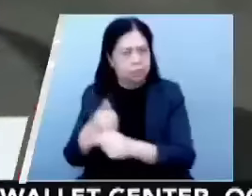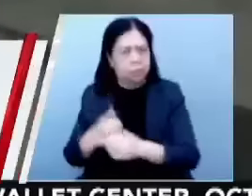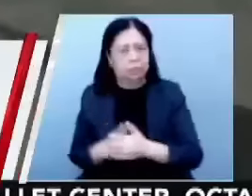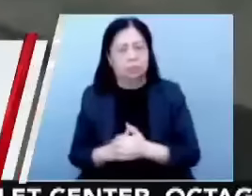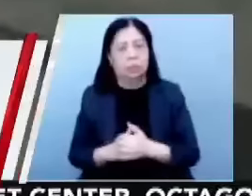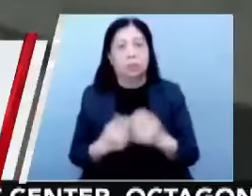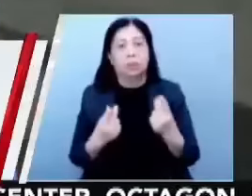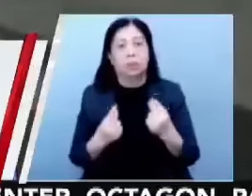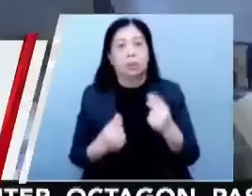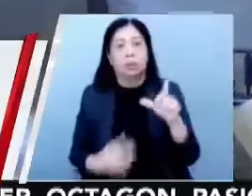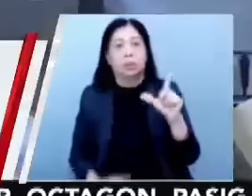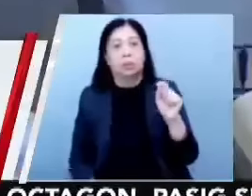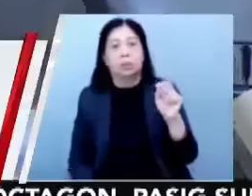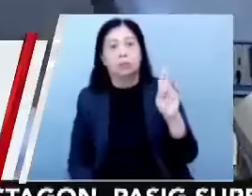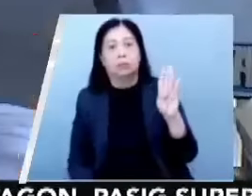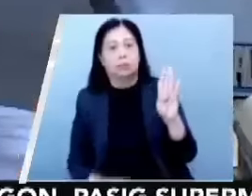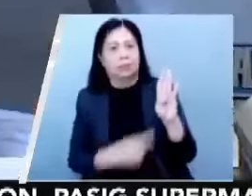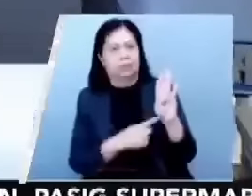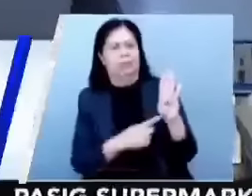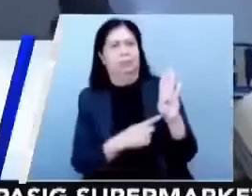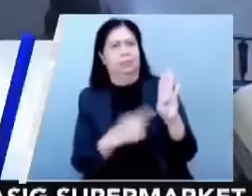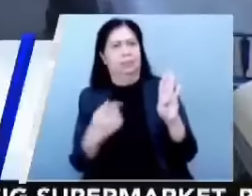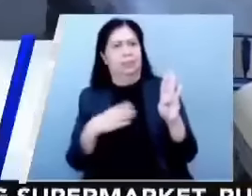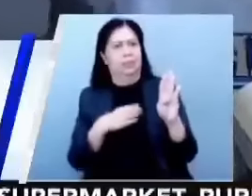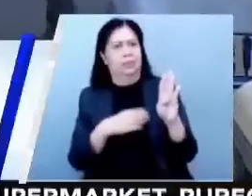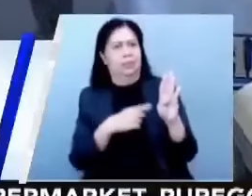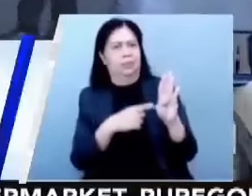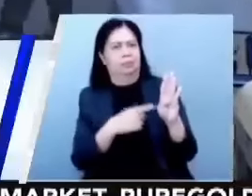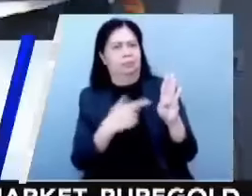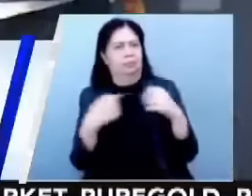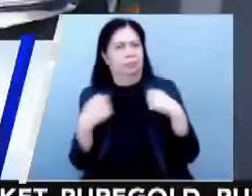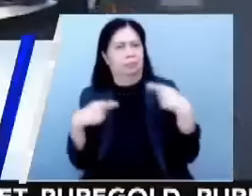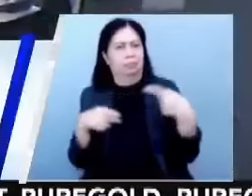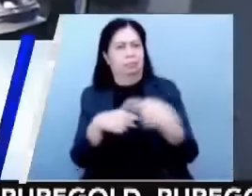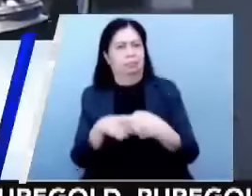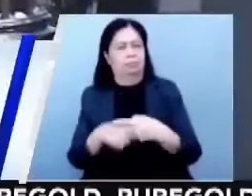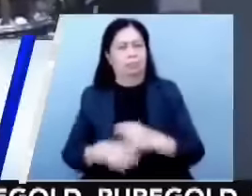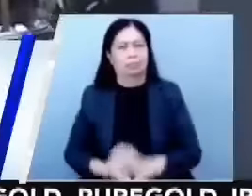ay questionable ng Kongreso. Hiningan pa namin ng panig ang LTFRB.